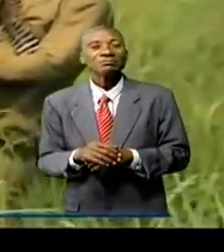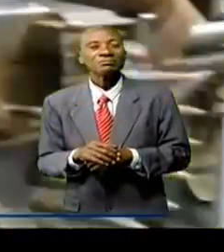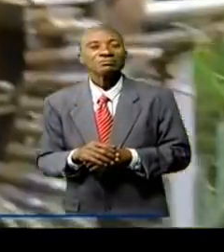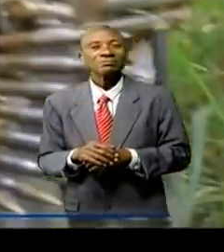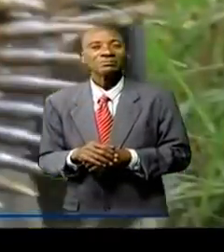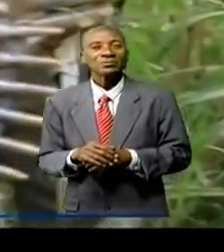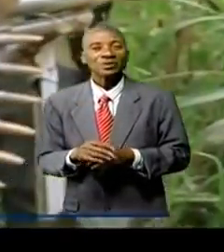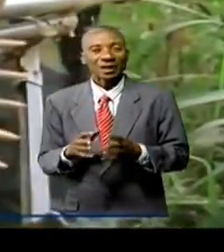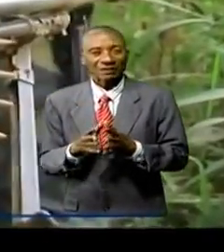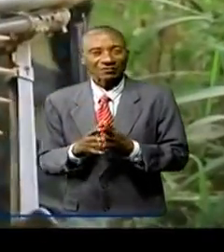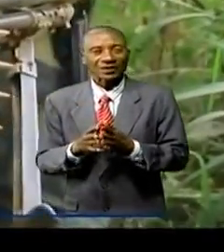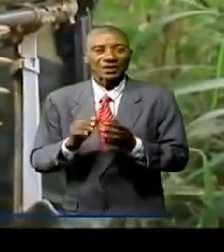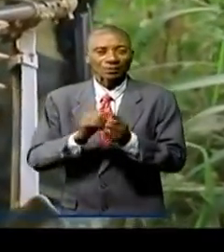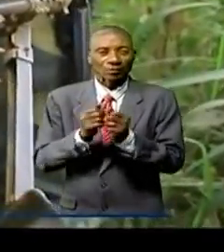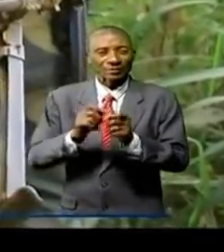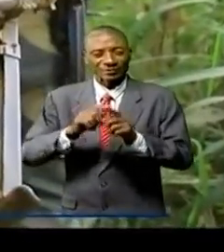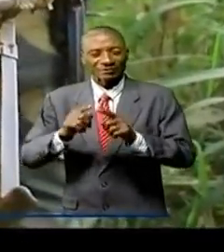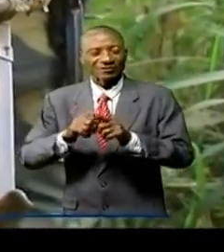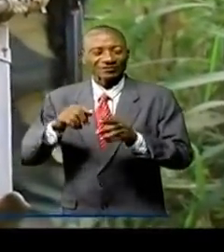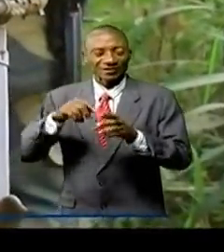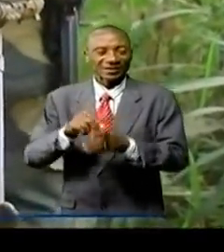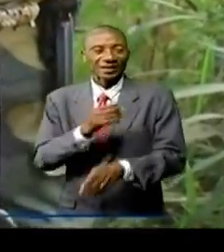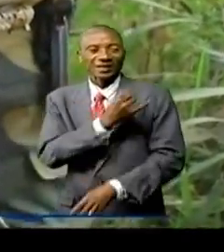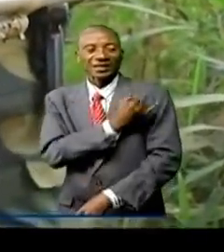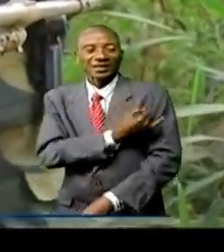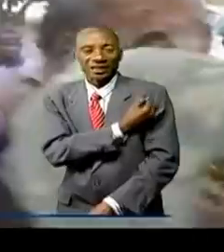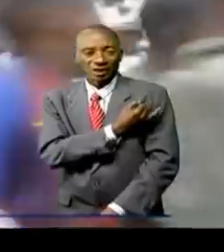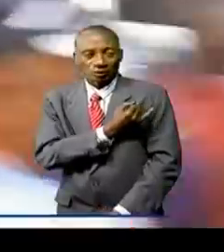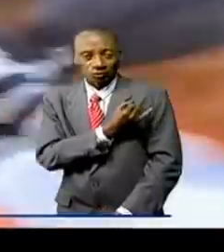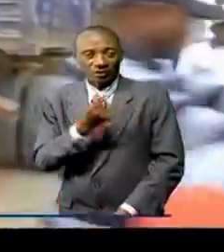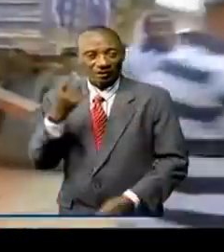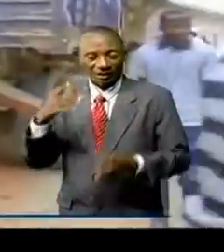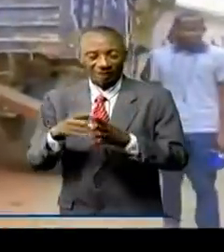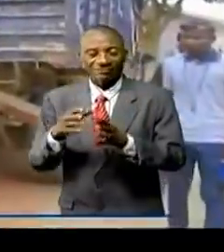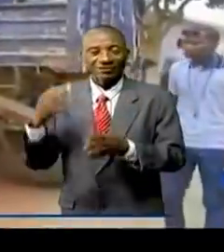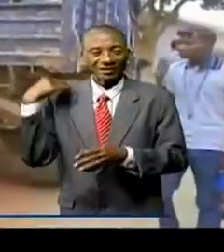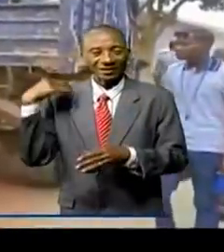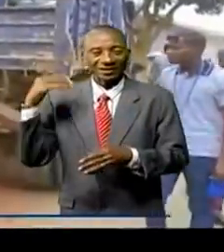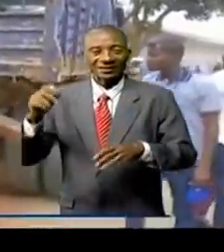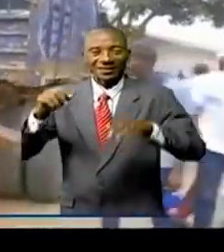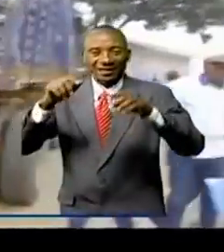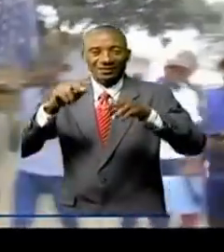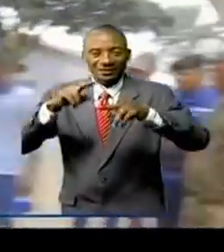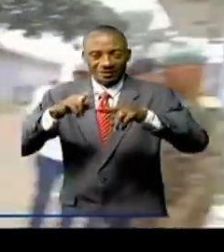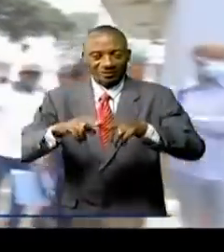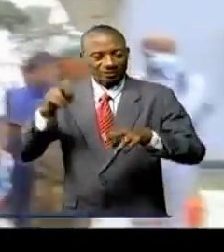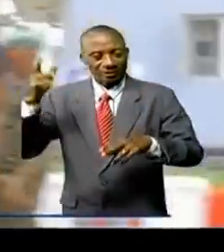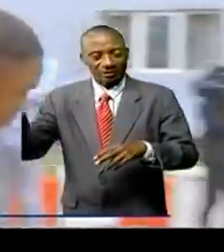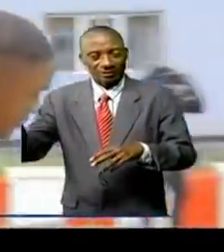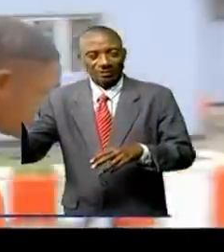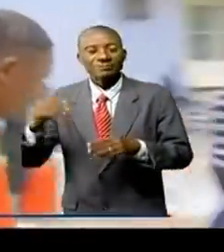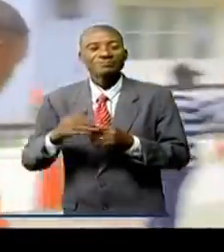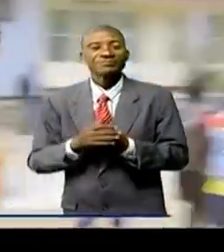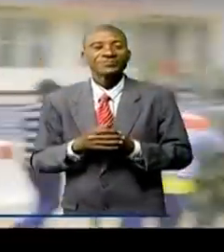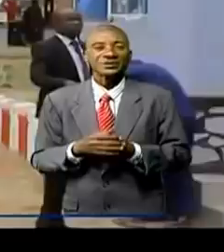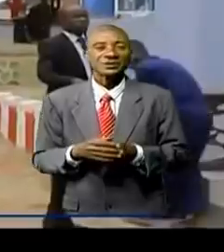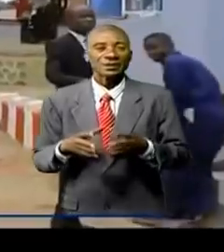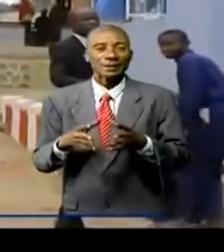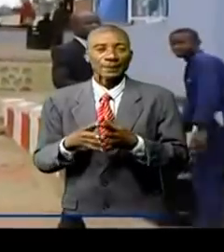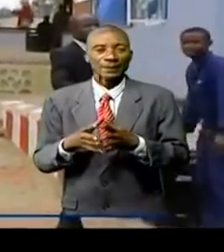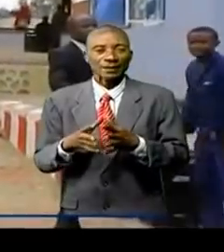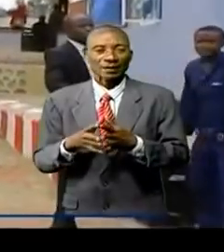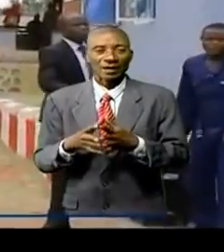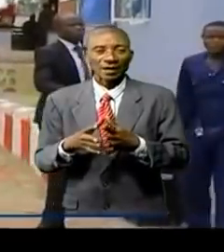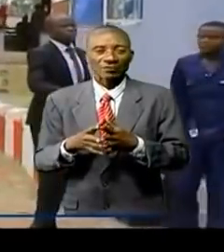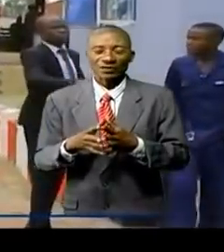des violences en Ituri sous état de siège. Ces forces ont mis la main sur 18 présumés criminels, dont 16 voleurs à main armée à travers la